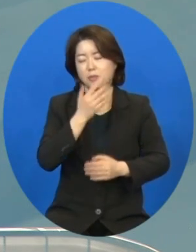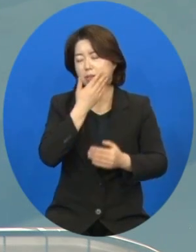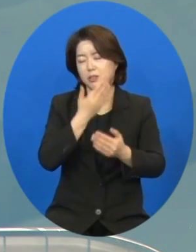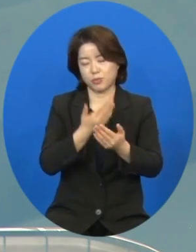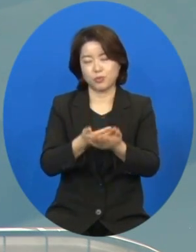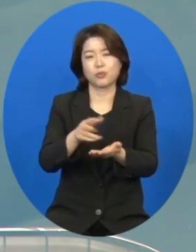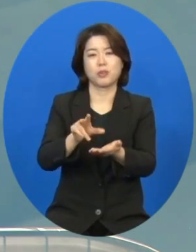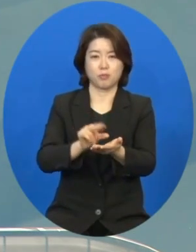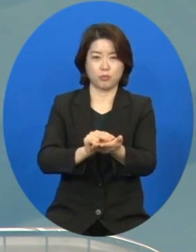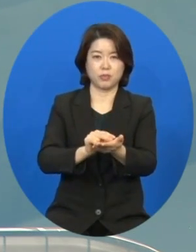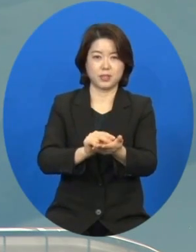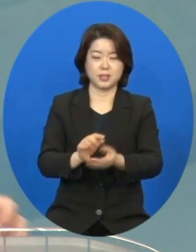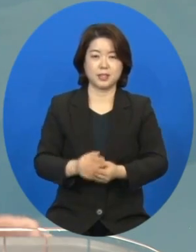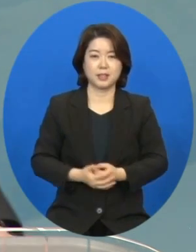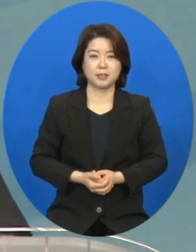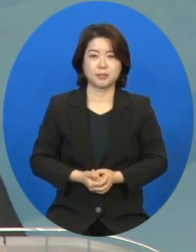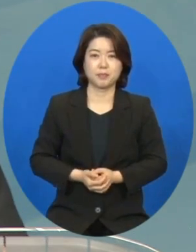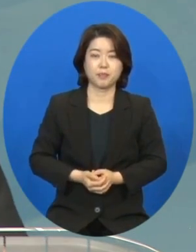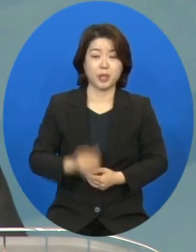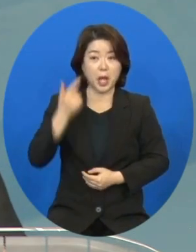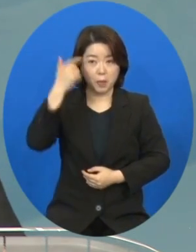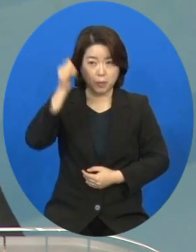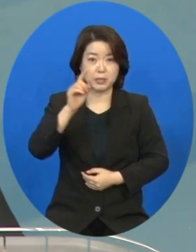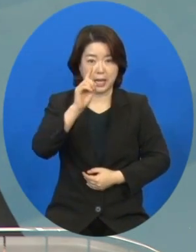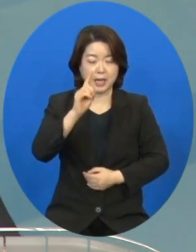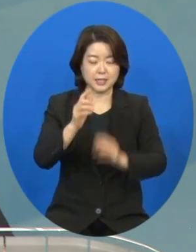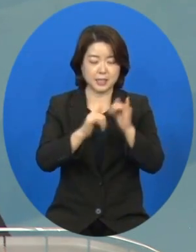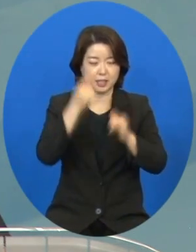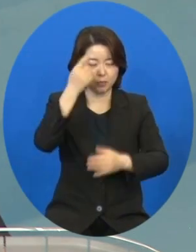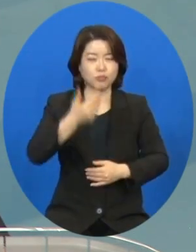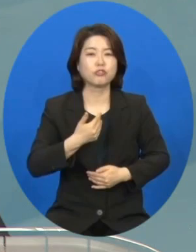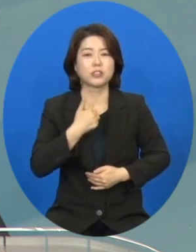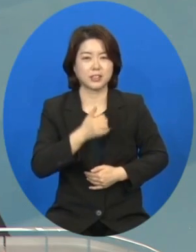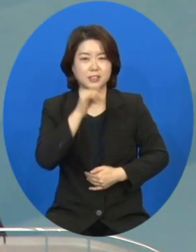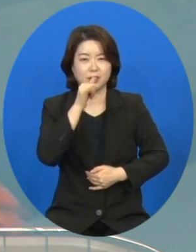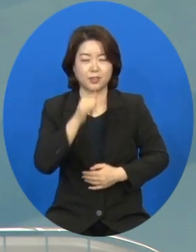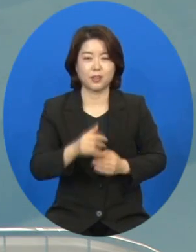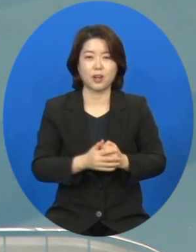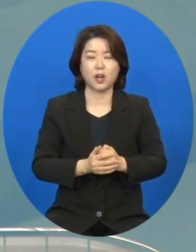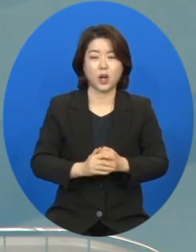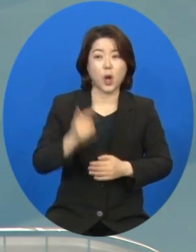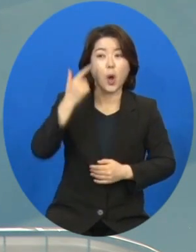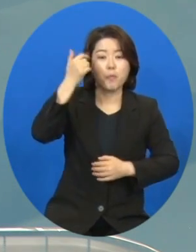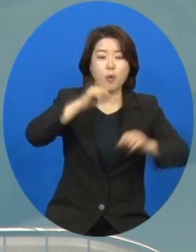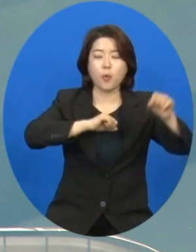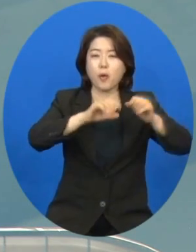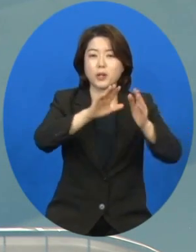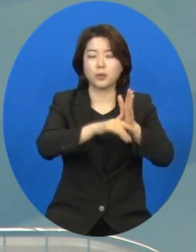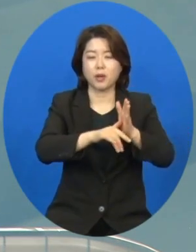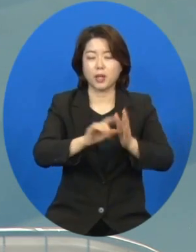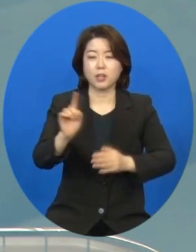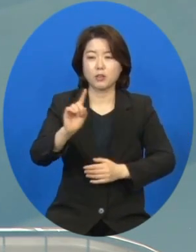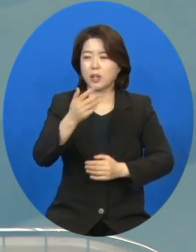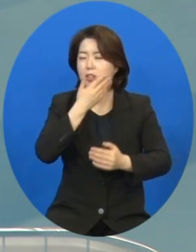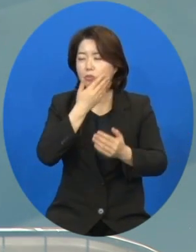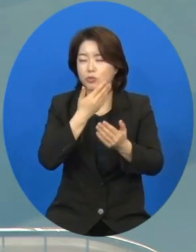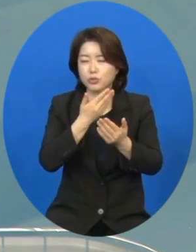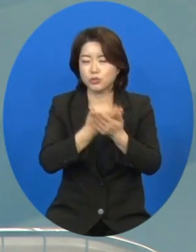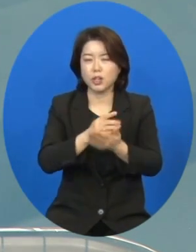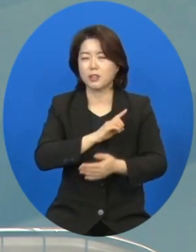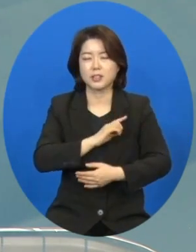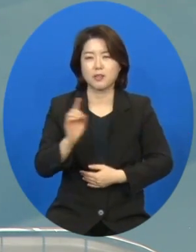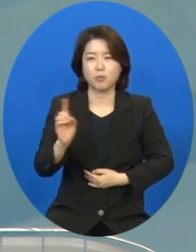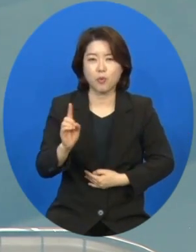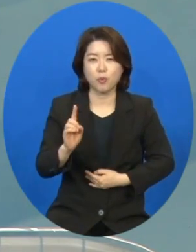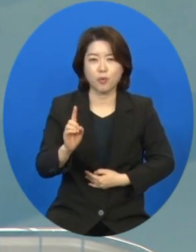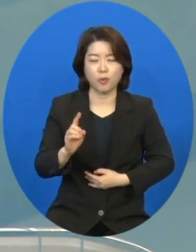문제예요. 목사님 한 분이 저에게 물으시더라고요. 목회에 있어서 무엇이 가장 중요합니까?